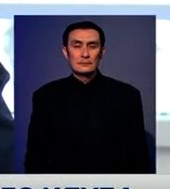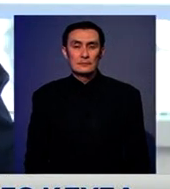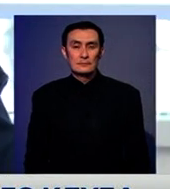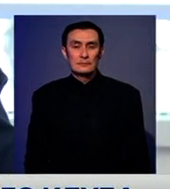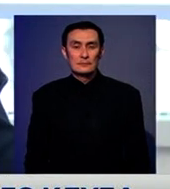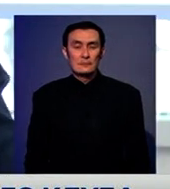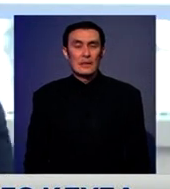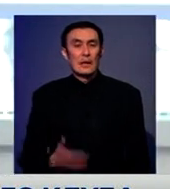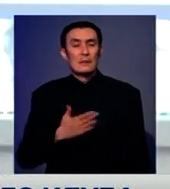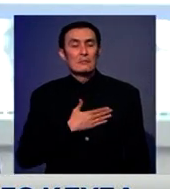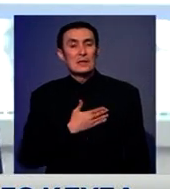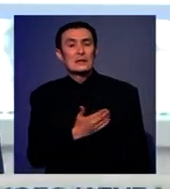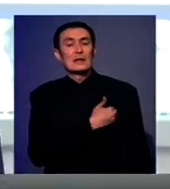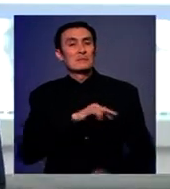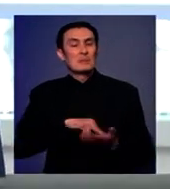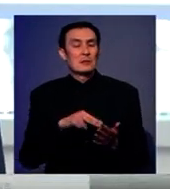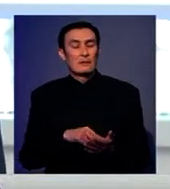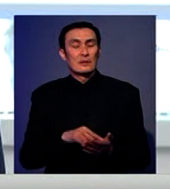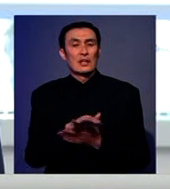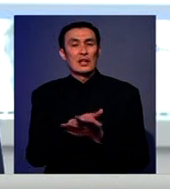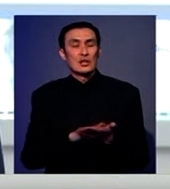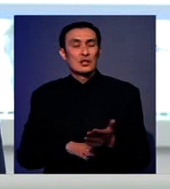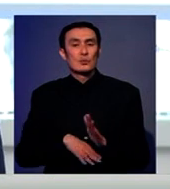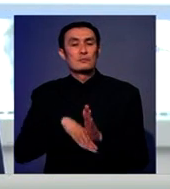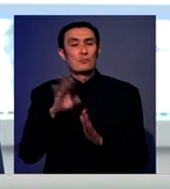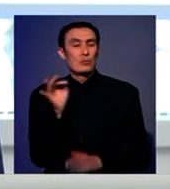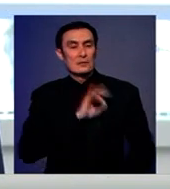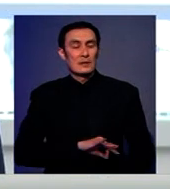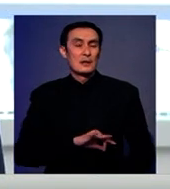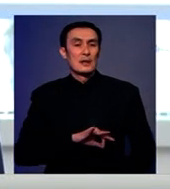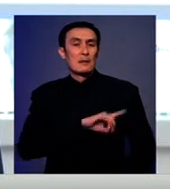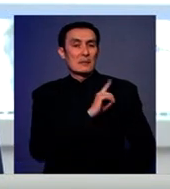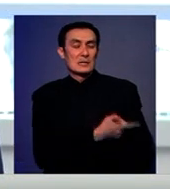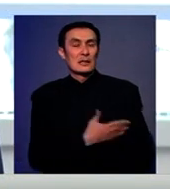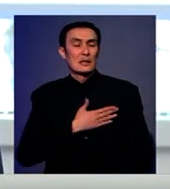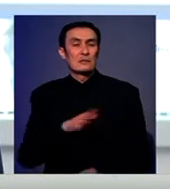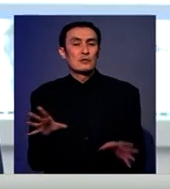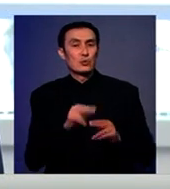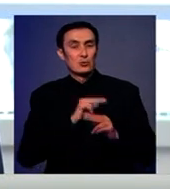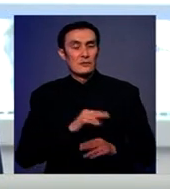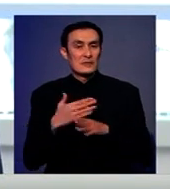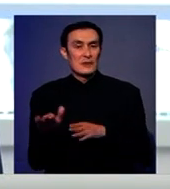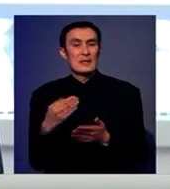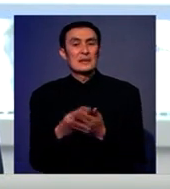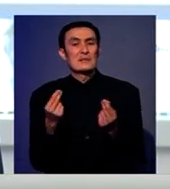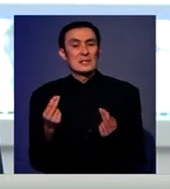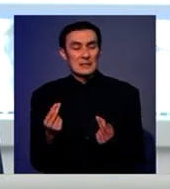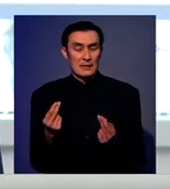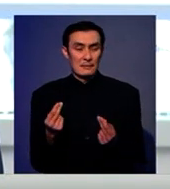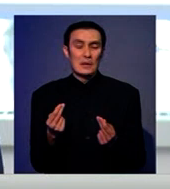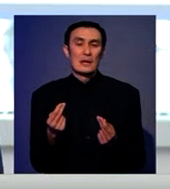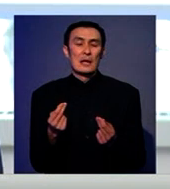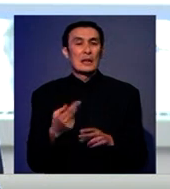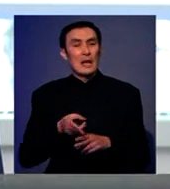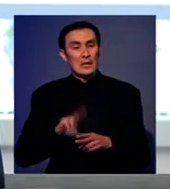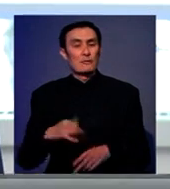Мы нацелены на дальнейшее максимальное использование потенциала нашего сотрудничества в сфере инвестиций. И для